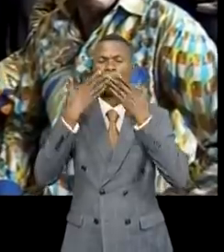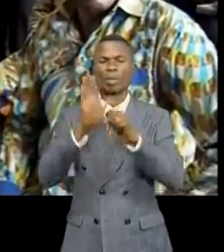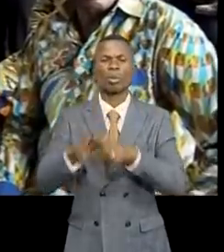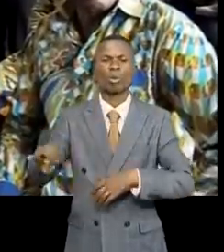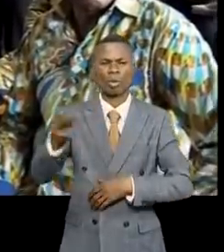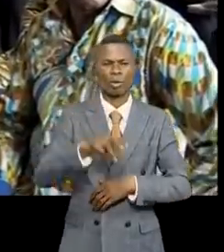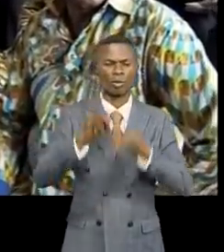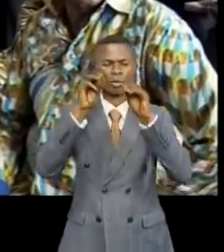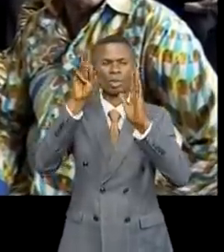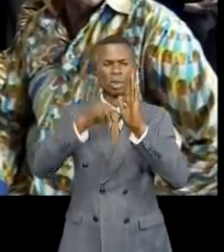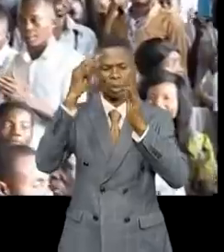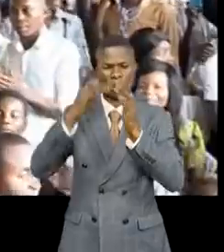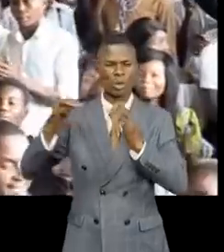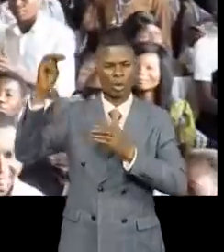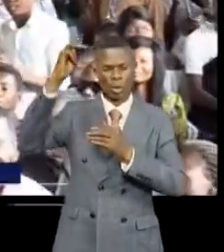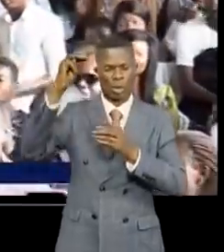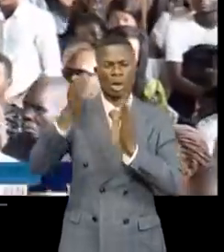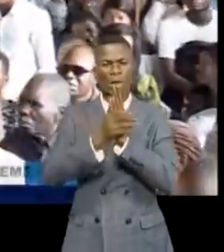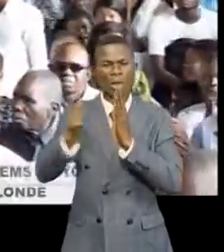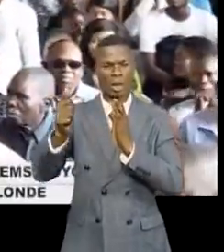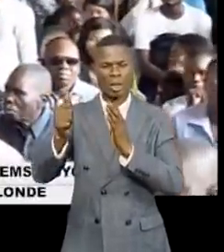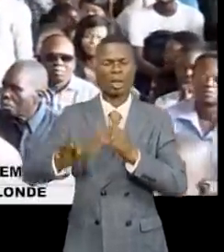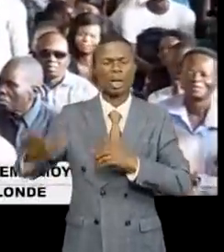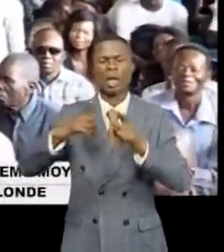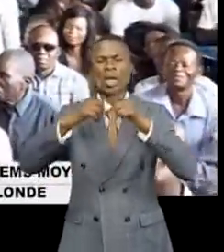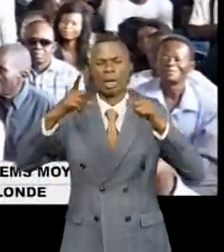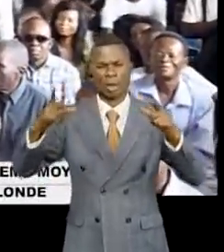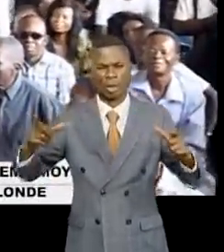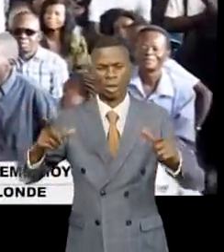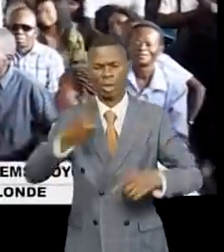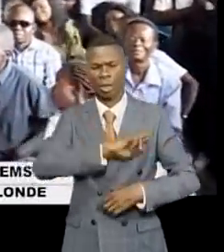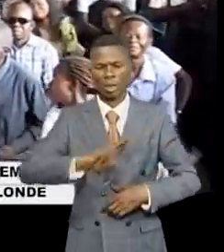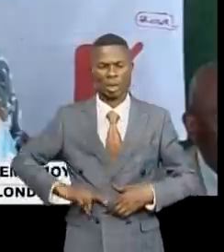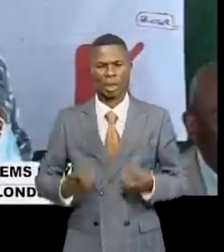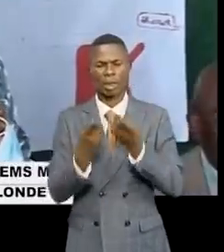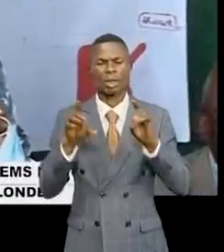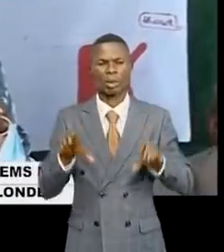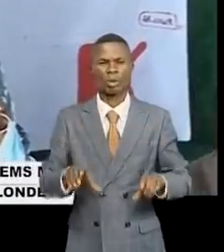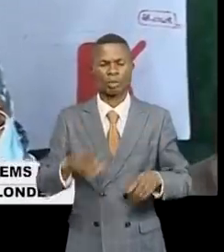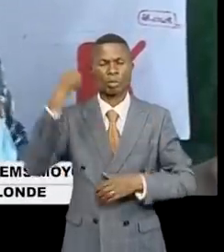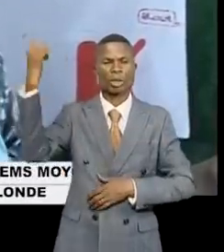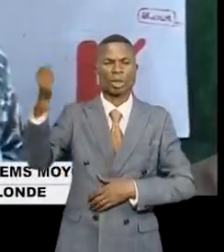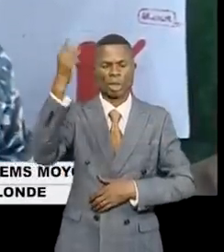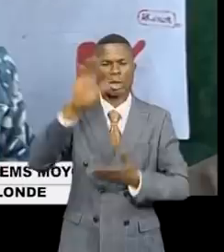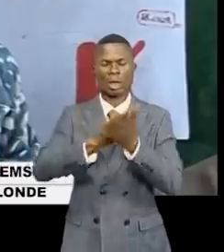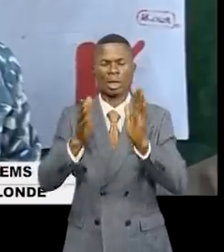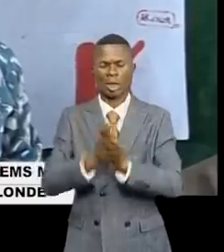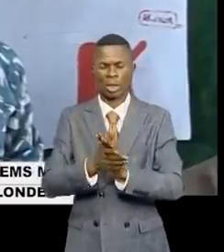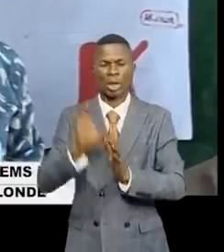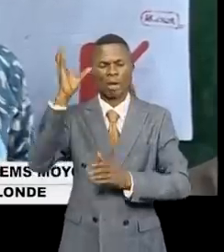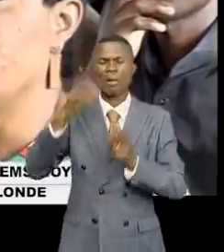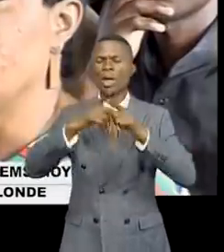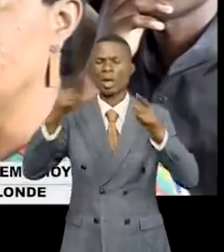Un enseignement universitaire de qualité pour un grand pays à l'instar de la République démocratique du Congo. Le monde qui est devenu un grand